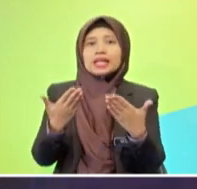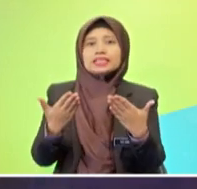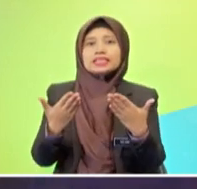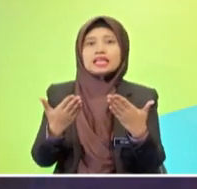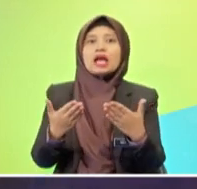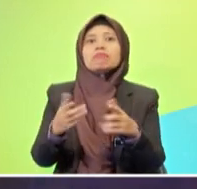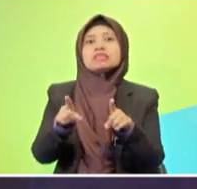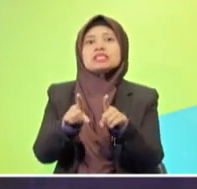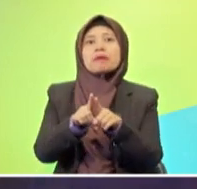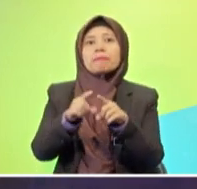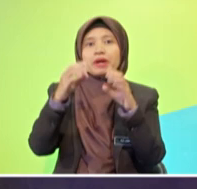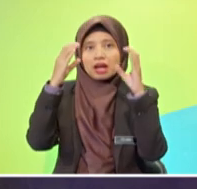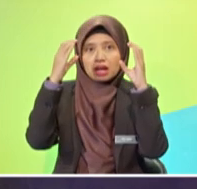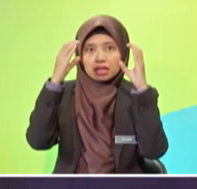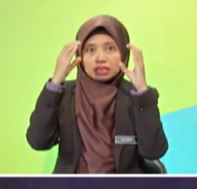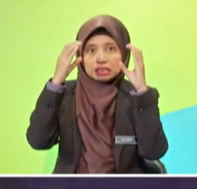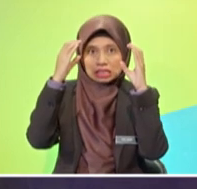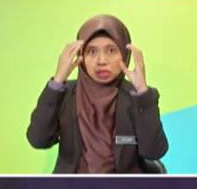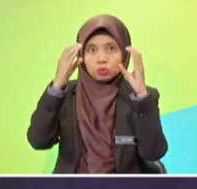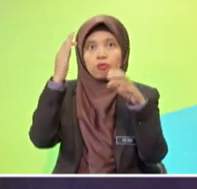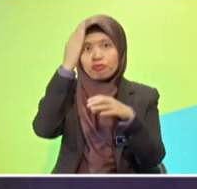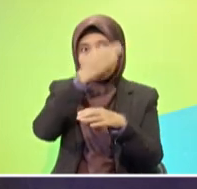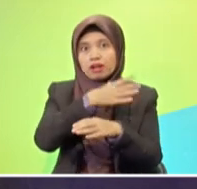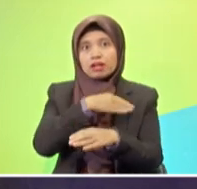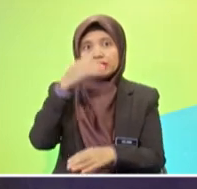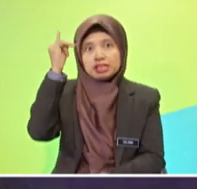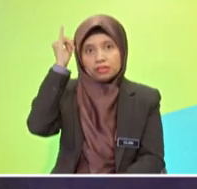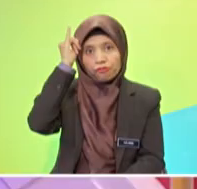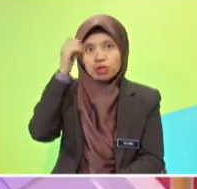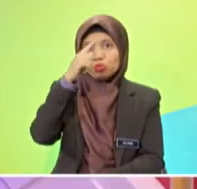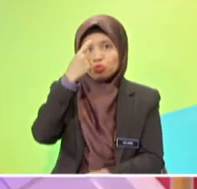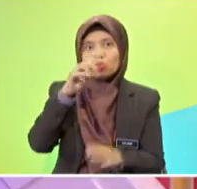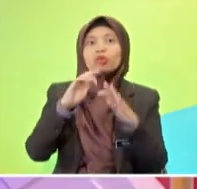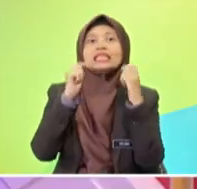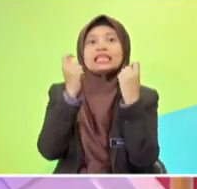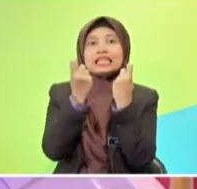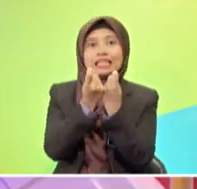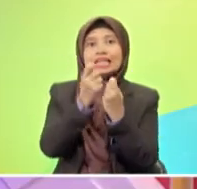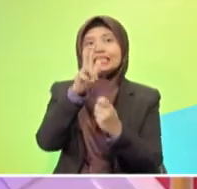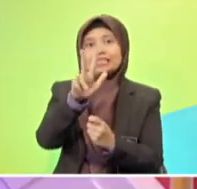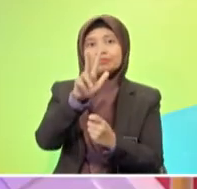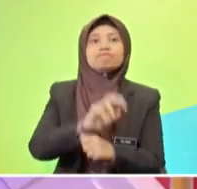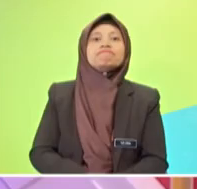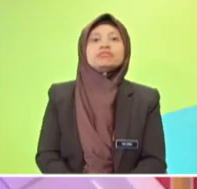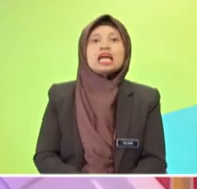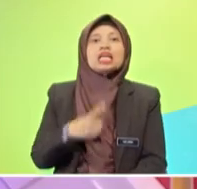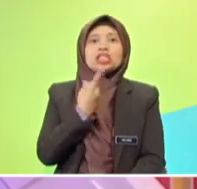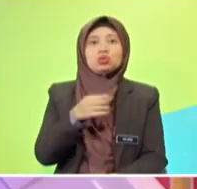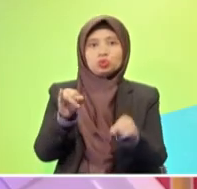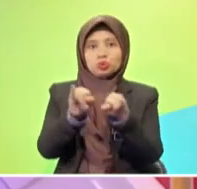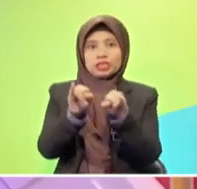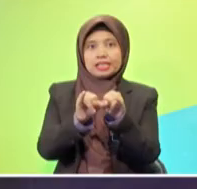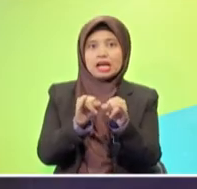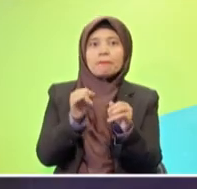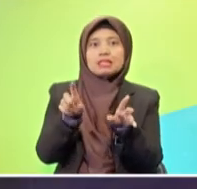hari ini Tentunya dalam mata pelajaran bahasa Melayu untuk tingkatan tiga jadi kita juga bersama dengan seorang